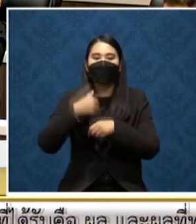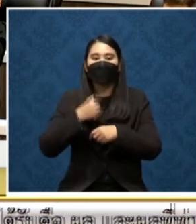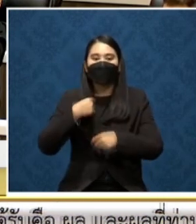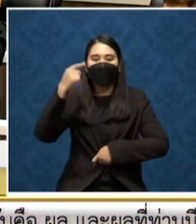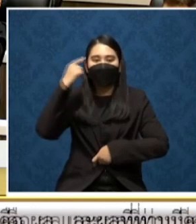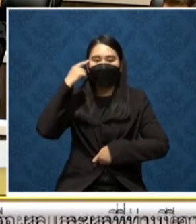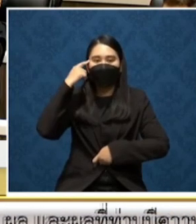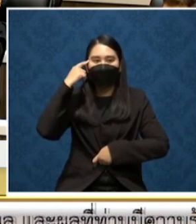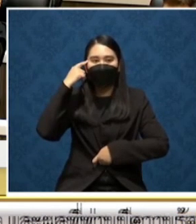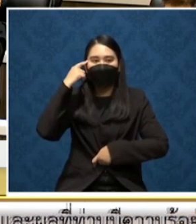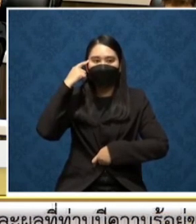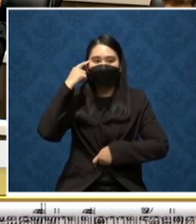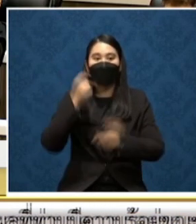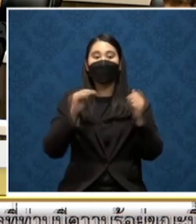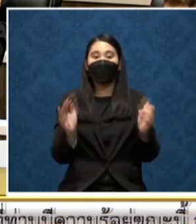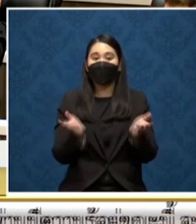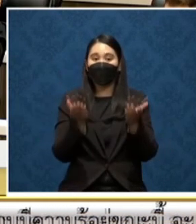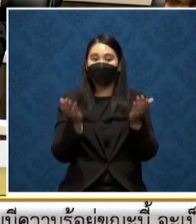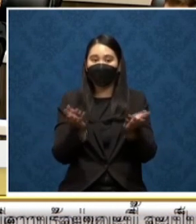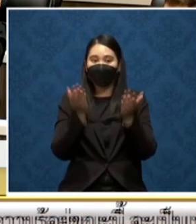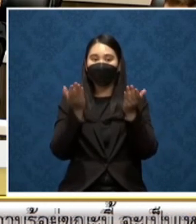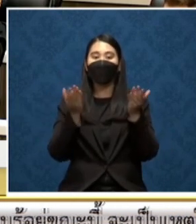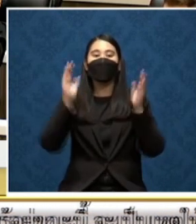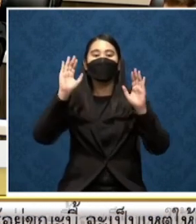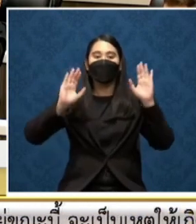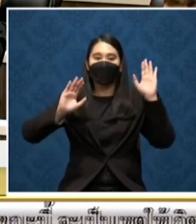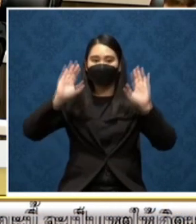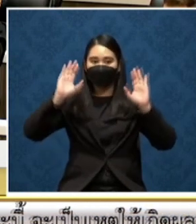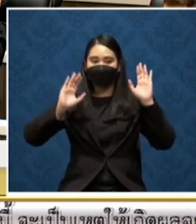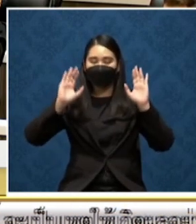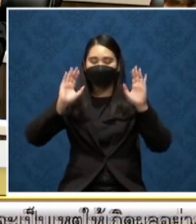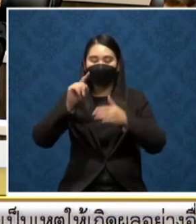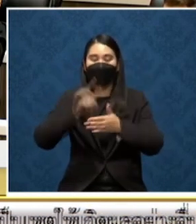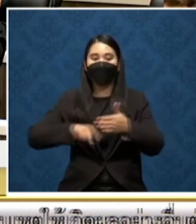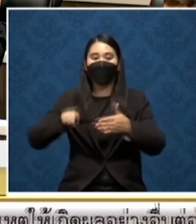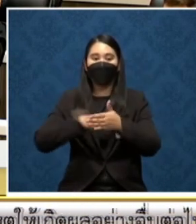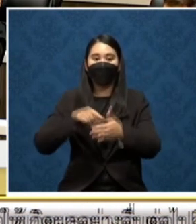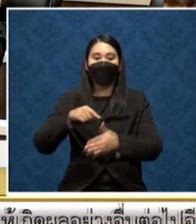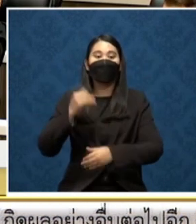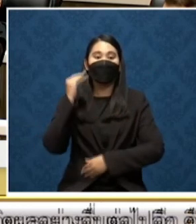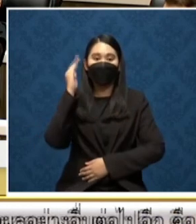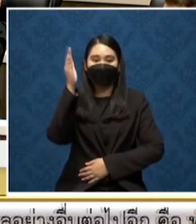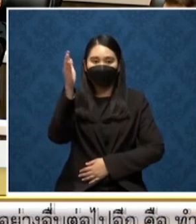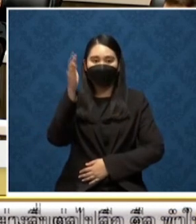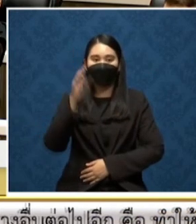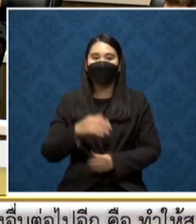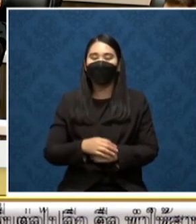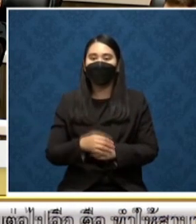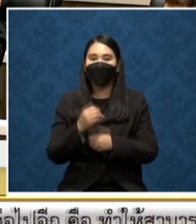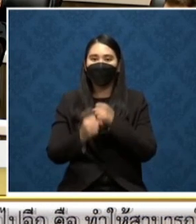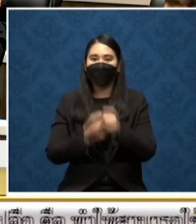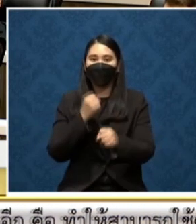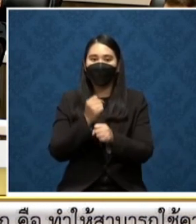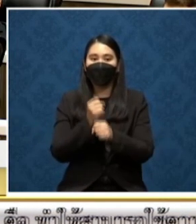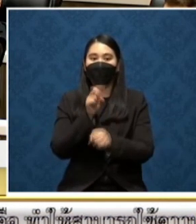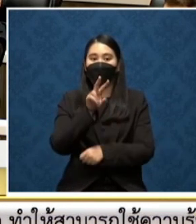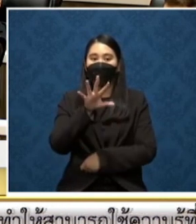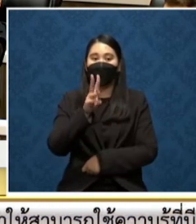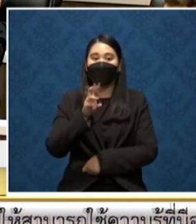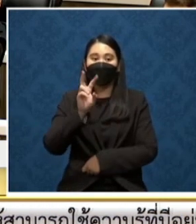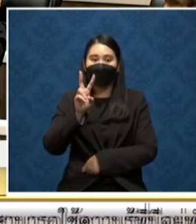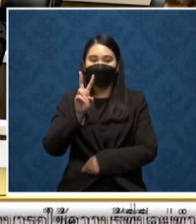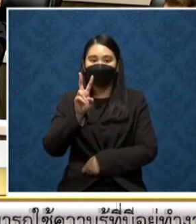ดจบเนี่ยไม่สวยสักคนไม่ทันได้ฟ้องสื่อที่ไหนแต่คนขู่ดันเข้าคุกซะก่อนเพราะความจริงเป็นสิ่งไม่ตายค